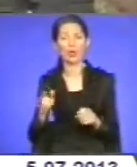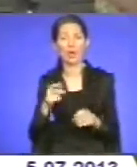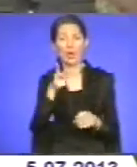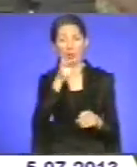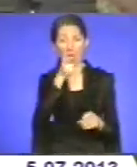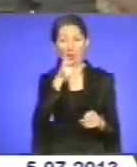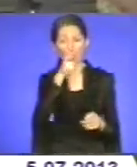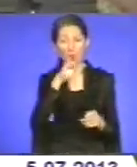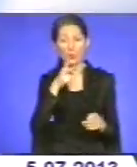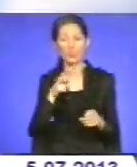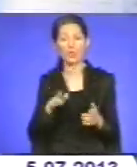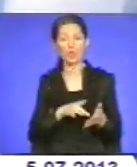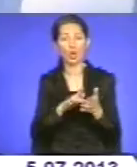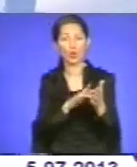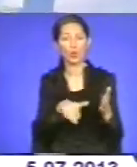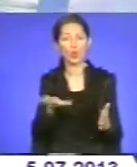України.